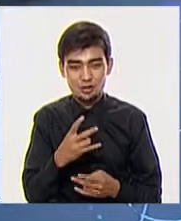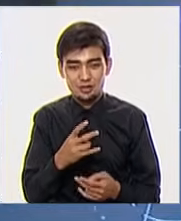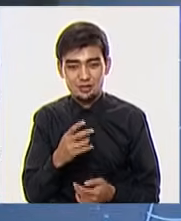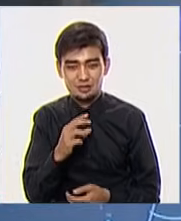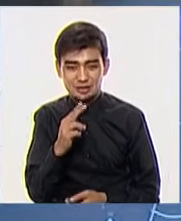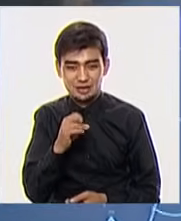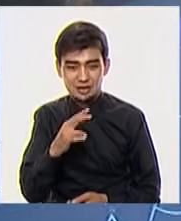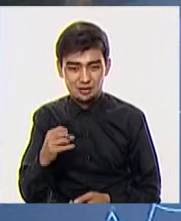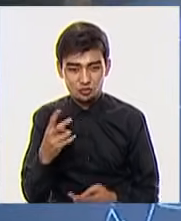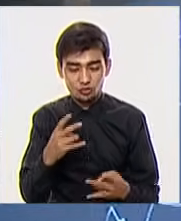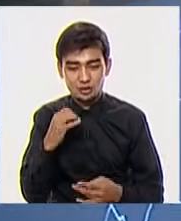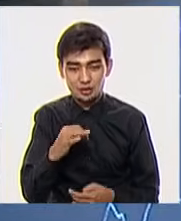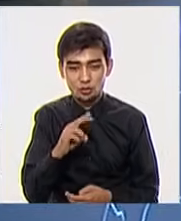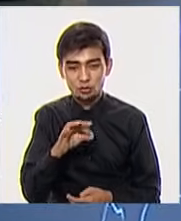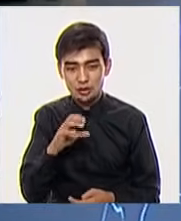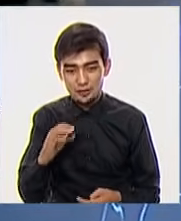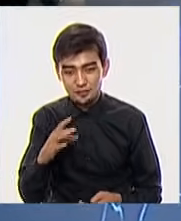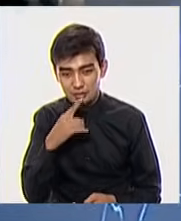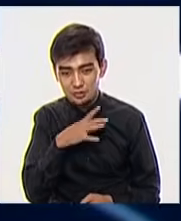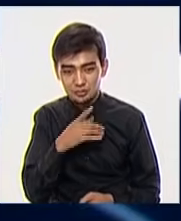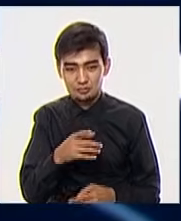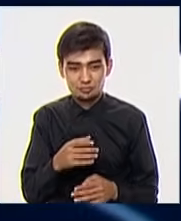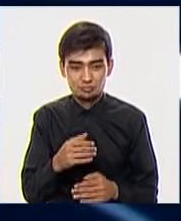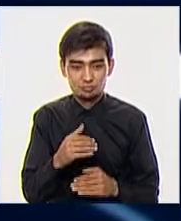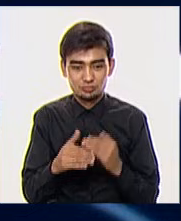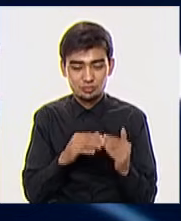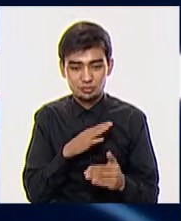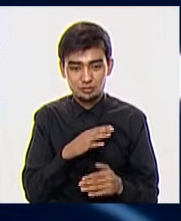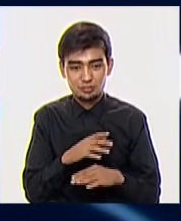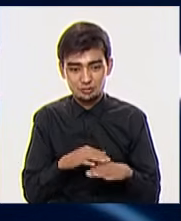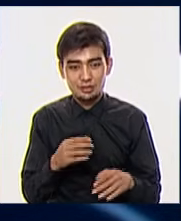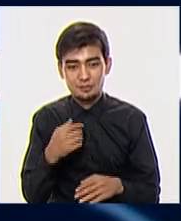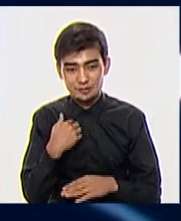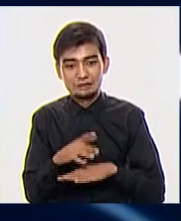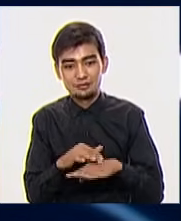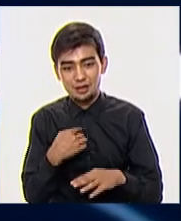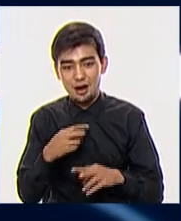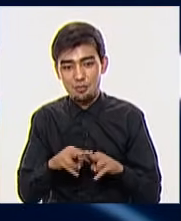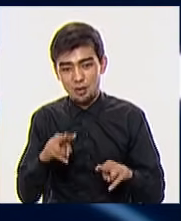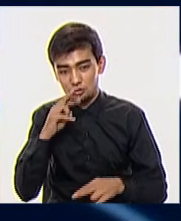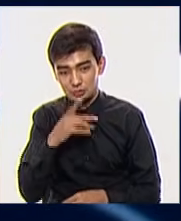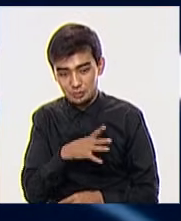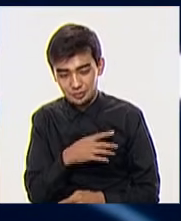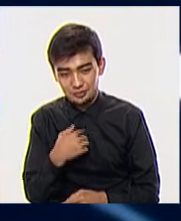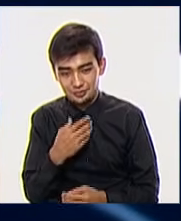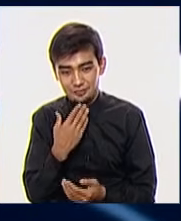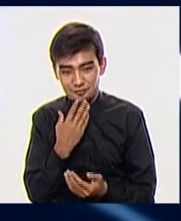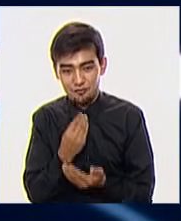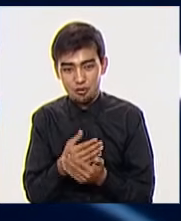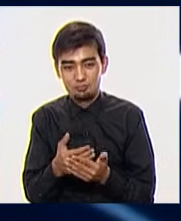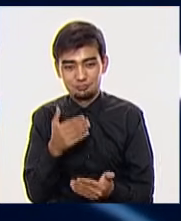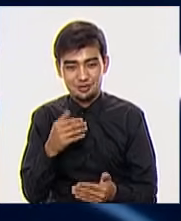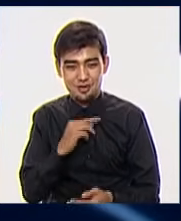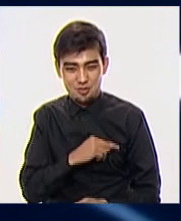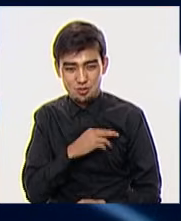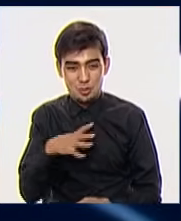Досаевтарды айтып жатсыз. Олар келешекте оған қызмет ұсынған уақытта айту керек. Кешіріңіз, мен осындай қателік жіберіп едім өзінің алдындағы қызметімде. Иә, мүмкін